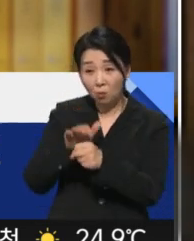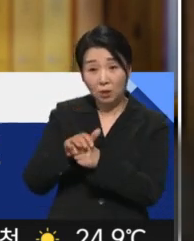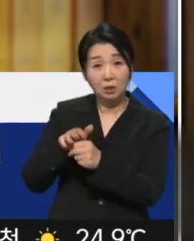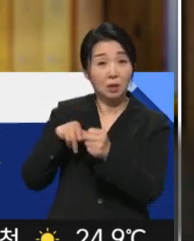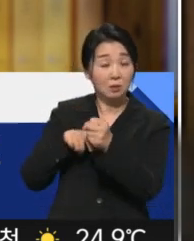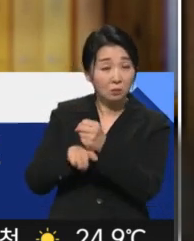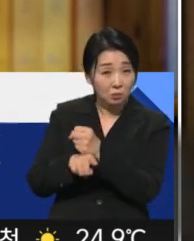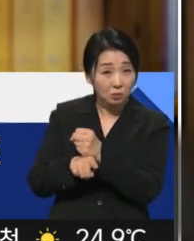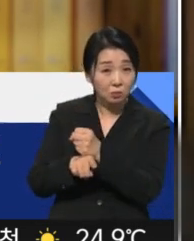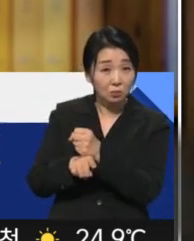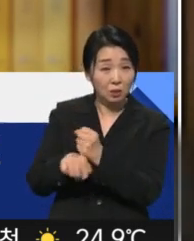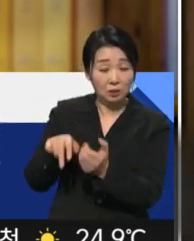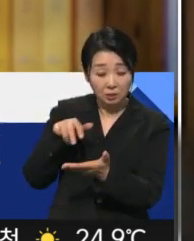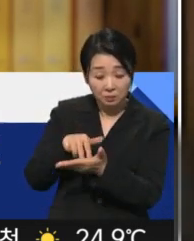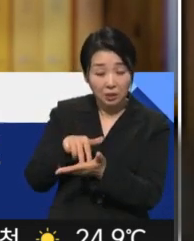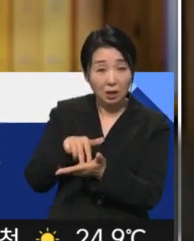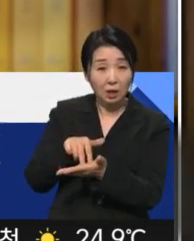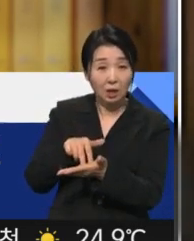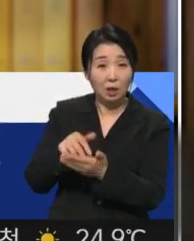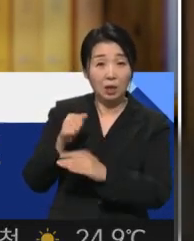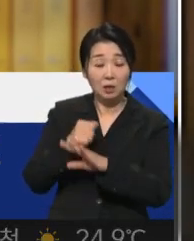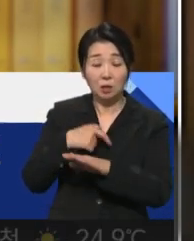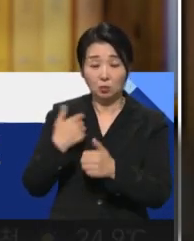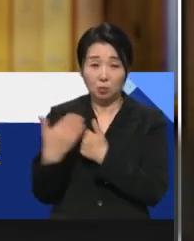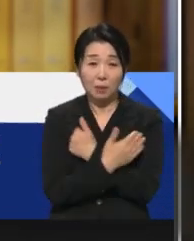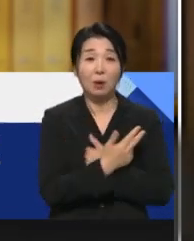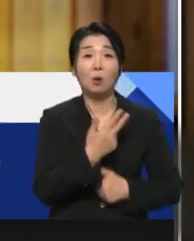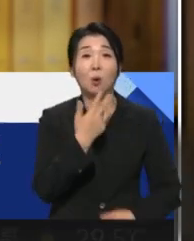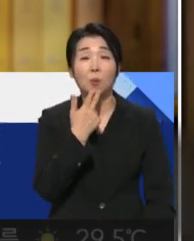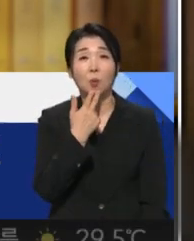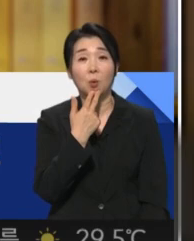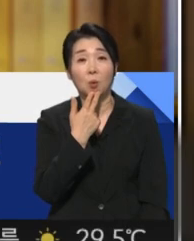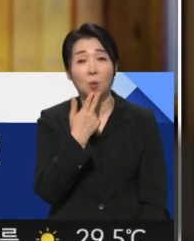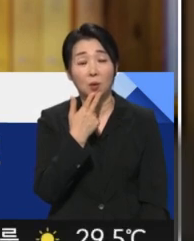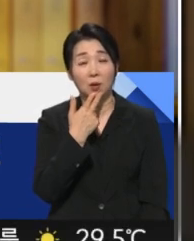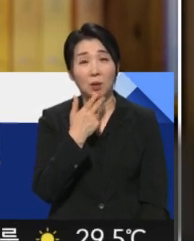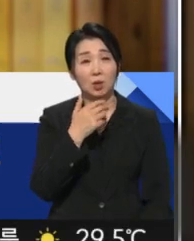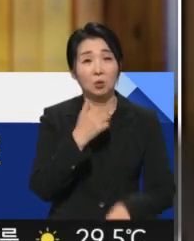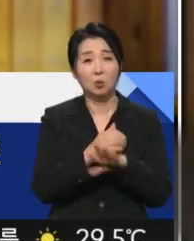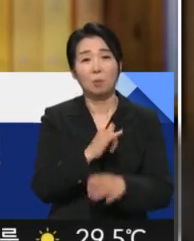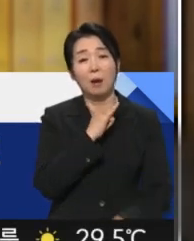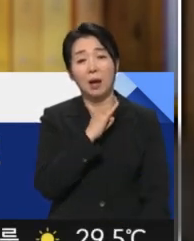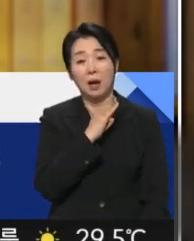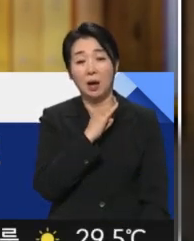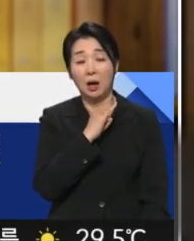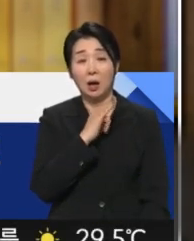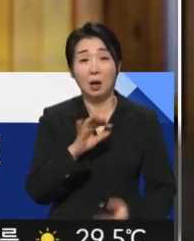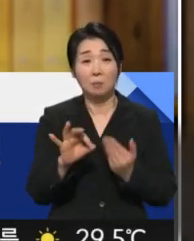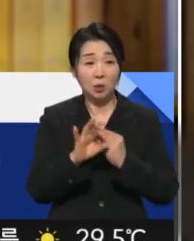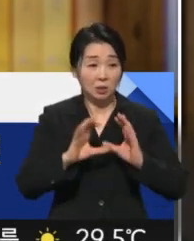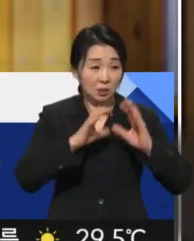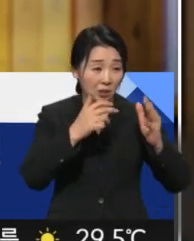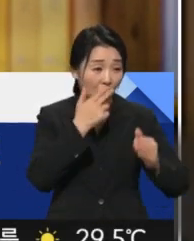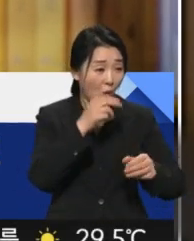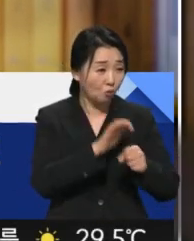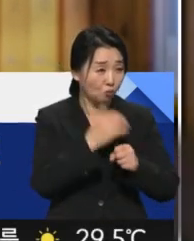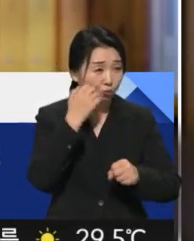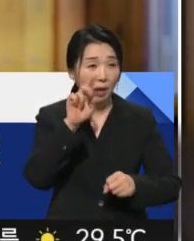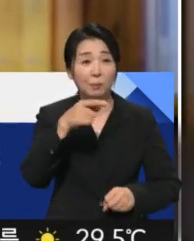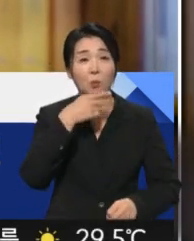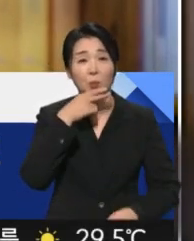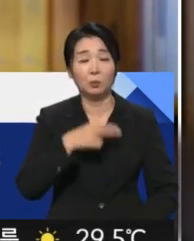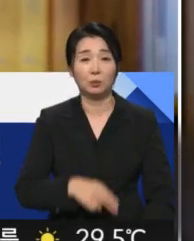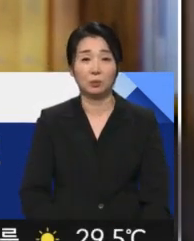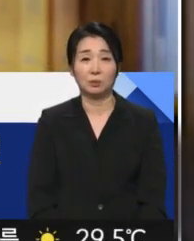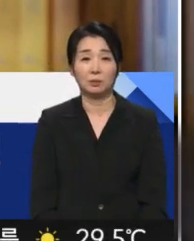이유로 자기 방어를 하지 않고 자살을 했다 그러면 이 세상에 억울하지 않을 사람은 아무도 없을 것